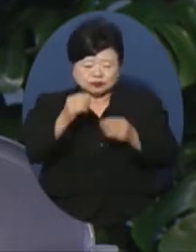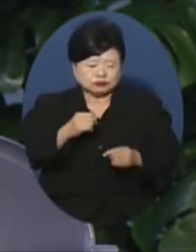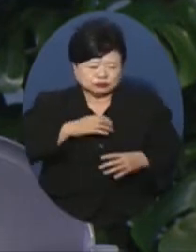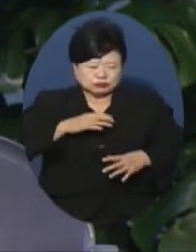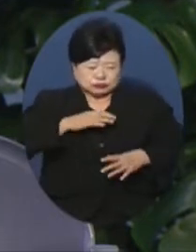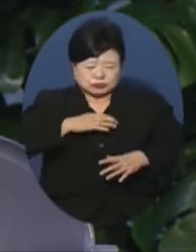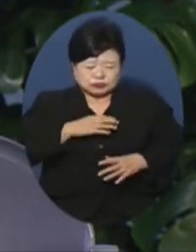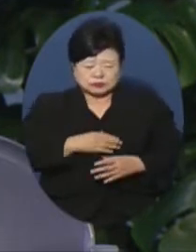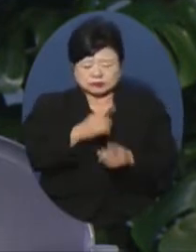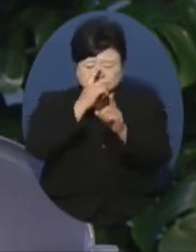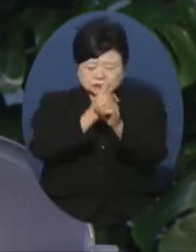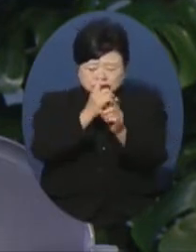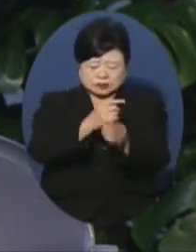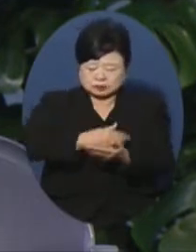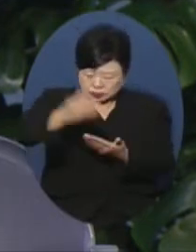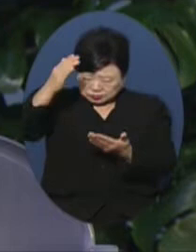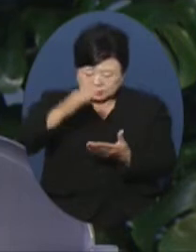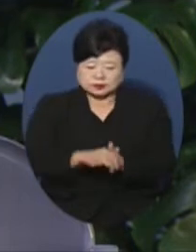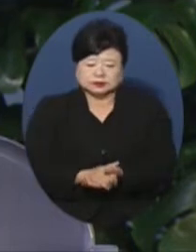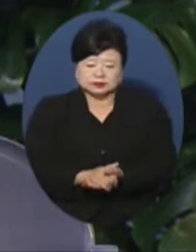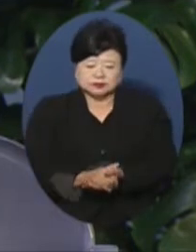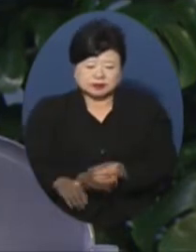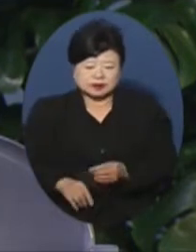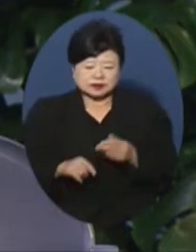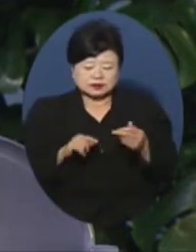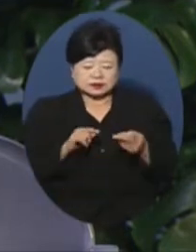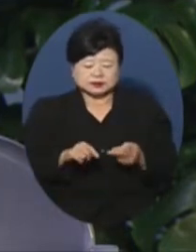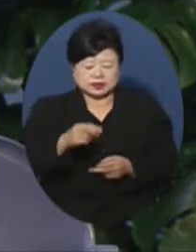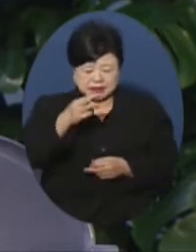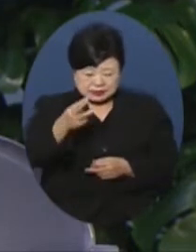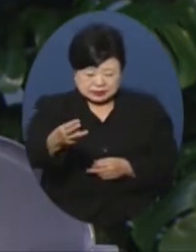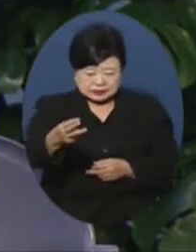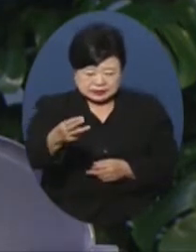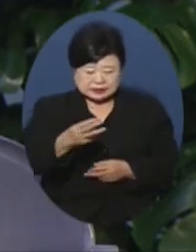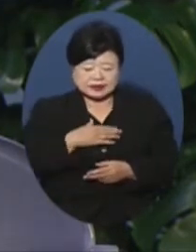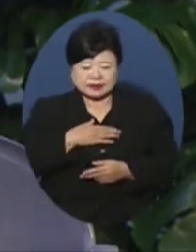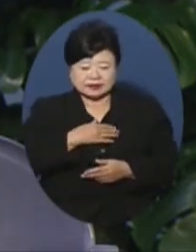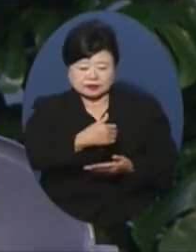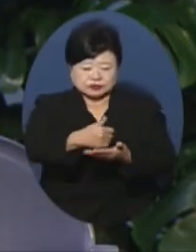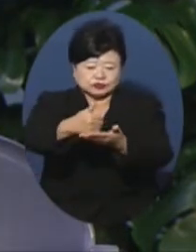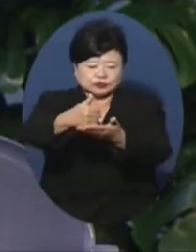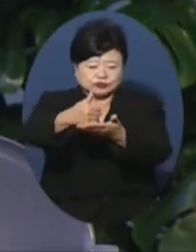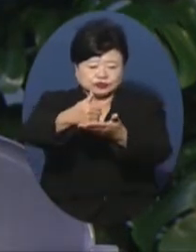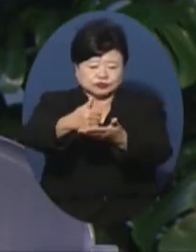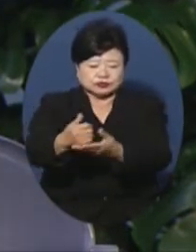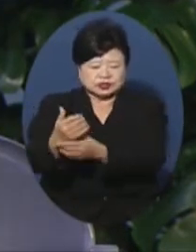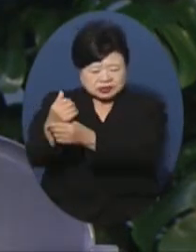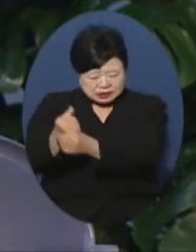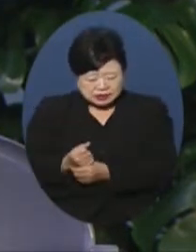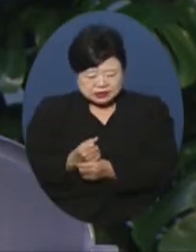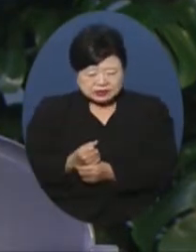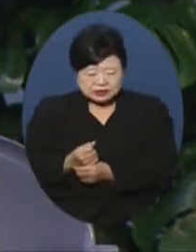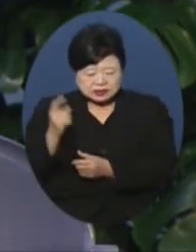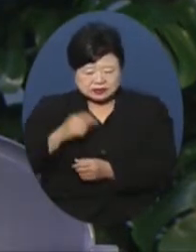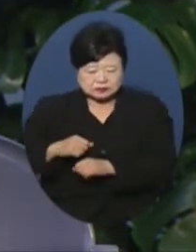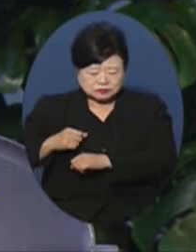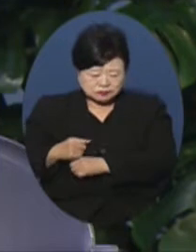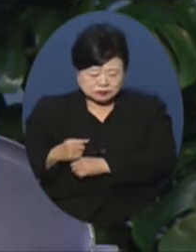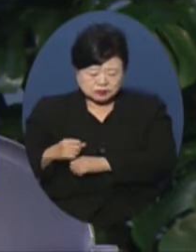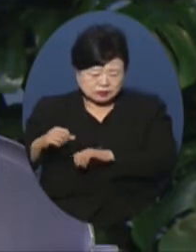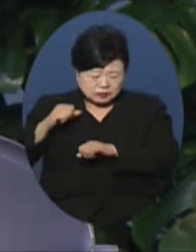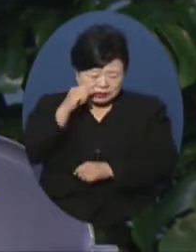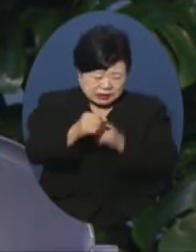모든 두려움을 이겨내었던 것입니다. 내가 주어 의뢰하고